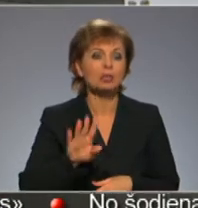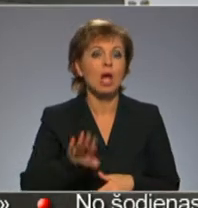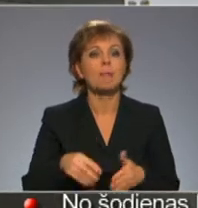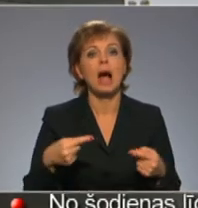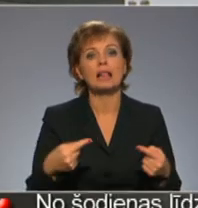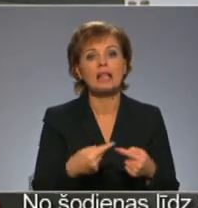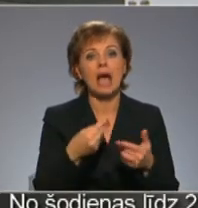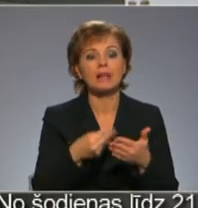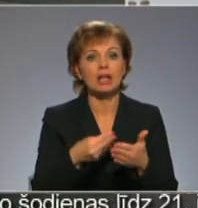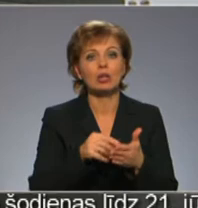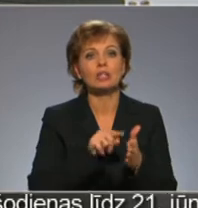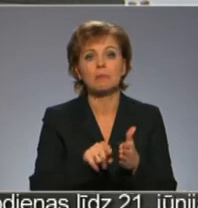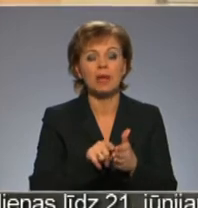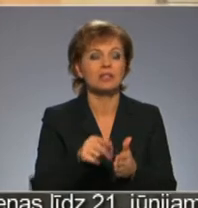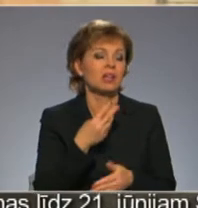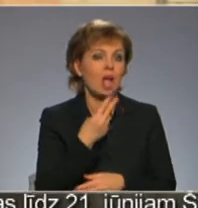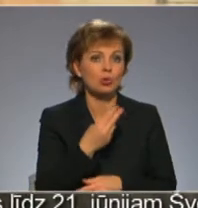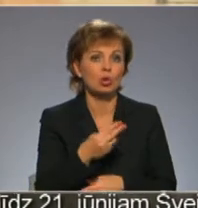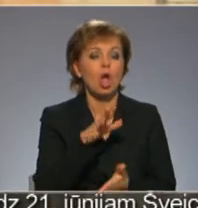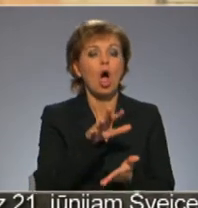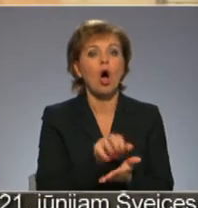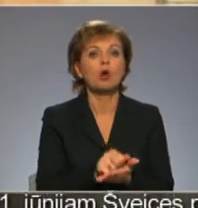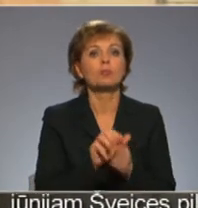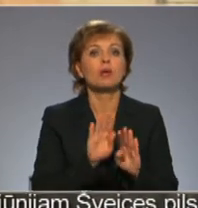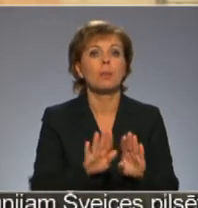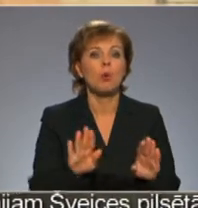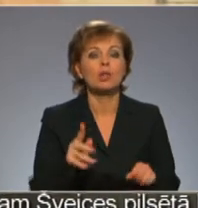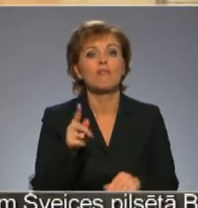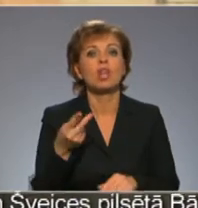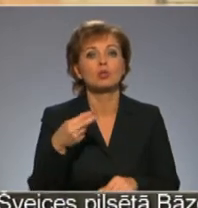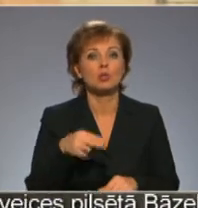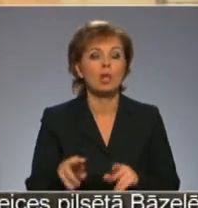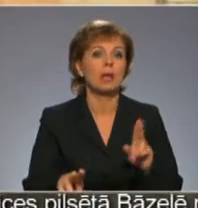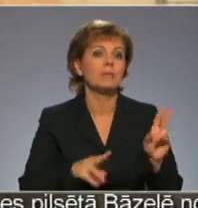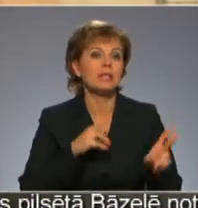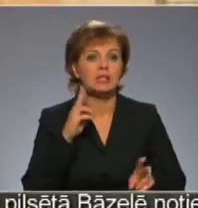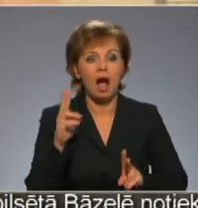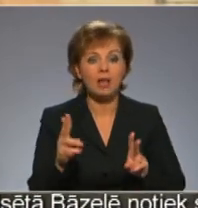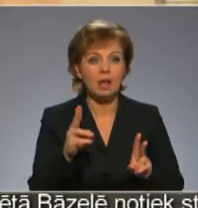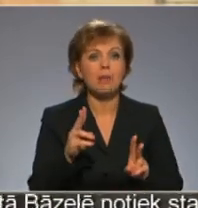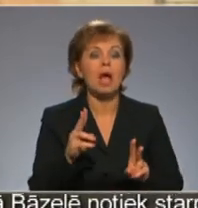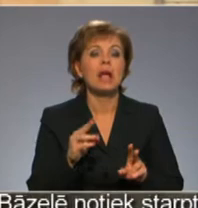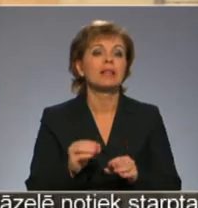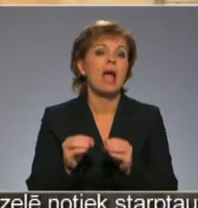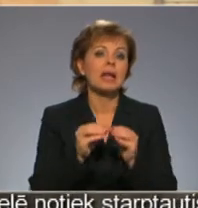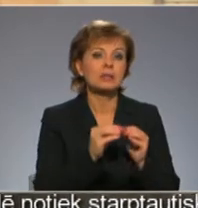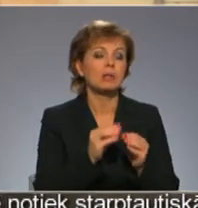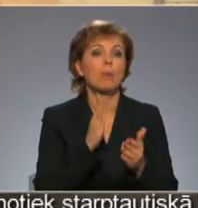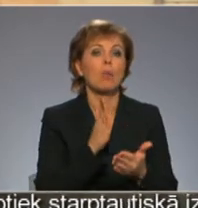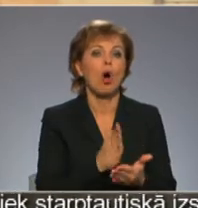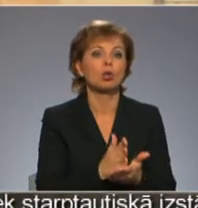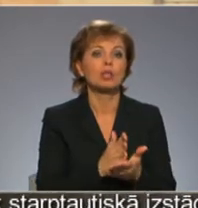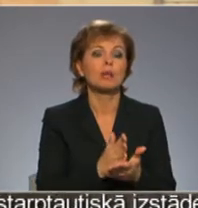liederīgu inspekciju to neuzskatītu. Okupācijas muzejs arī ir viens no tiem, kas ir izskanējis ar kādiem tiem 10